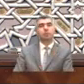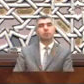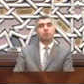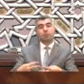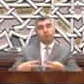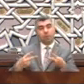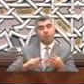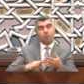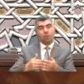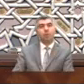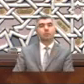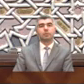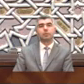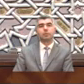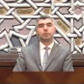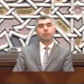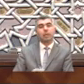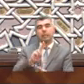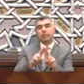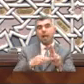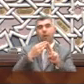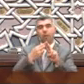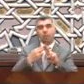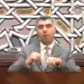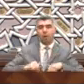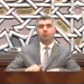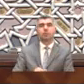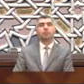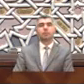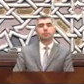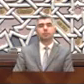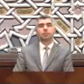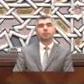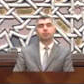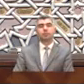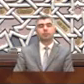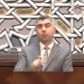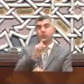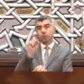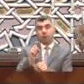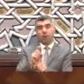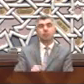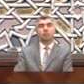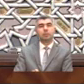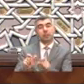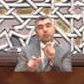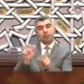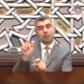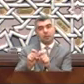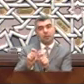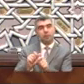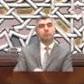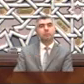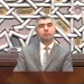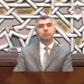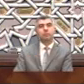طرحهما دفعة واحدة ليكون كذلك الجواب واحدا. السؤال الأول للسيدات والسادة النواب